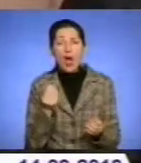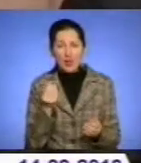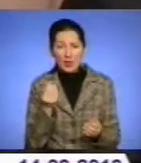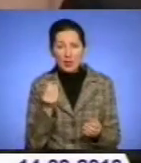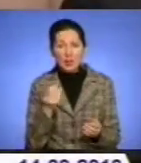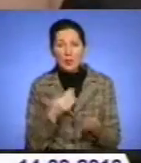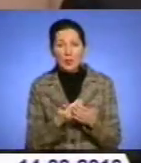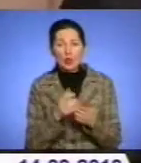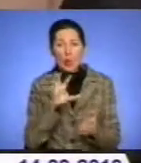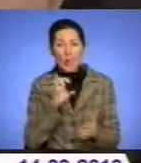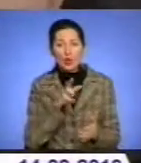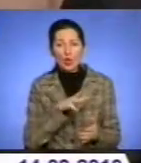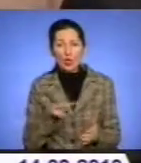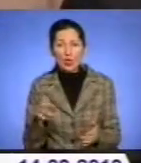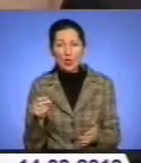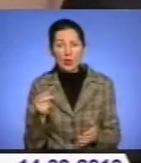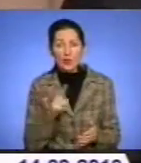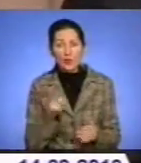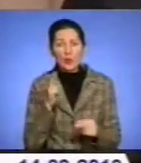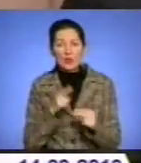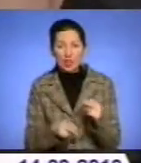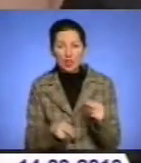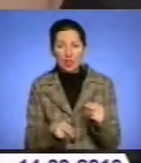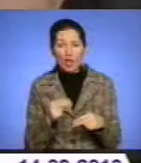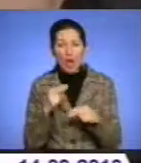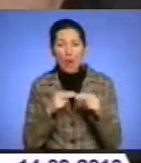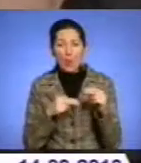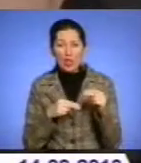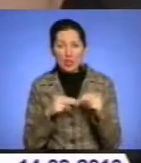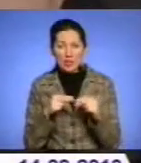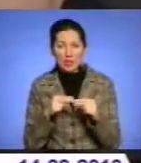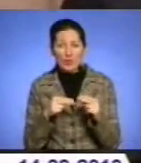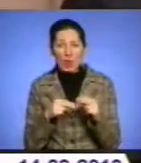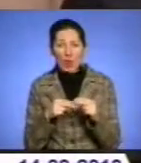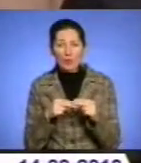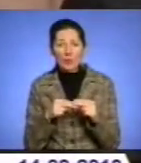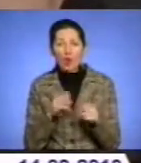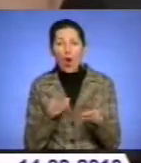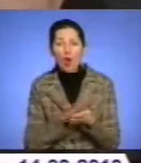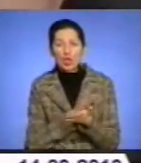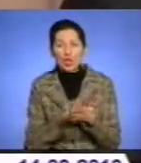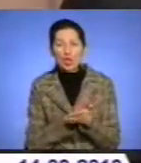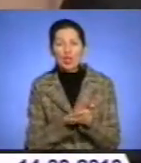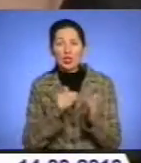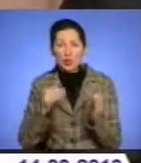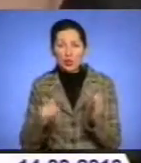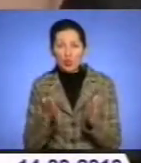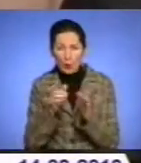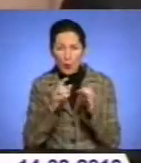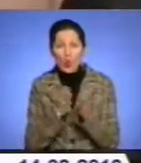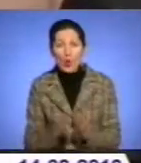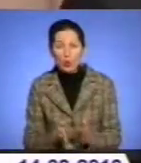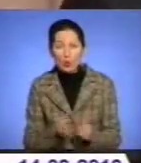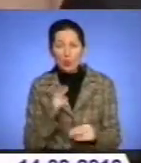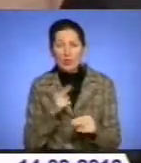близько 500 мільйонів гривень для того, щоб завершити будівництво очисних споруд, завершити будівництво